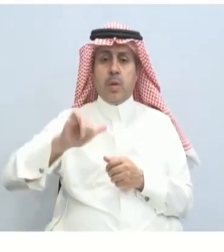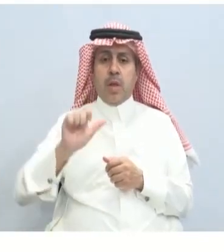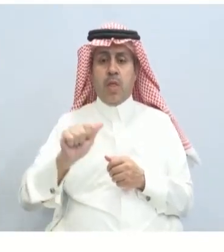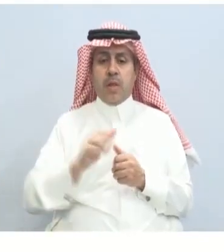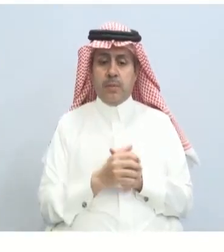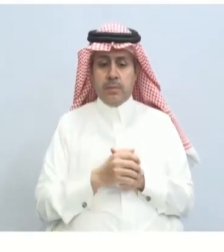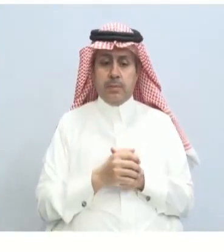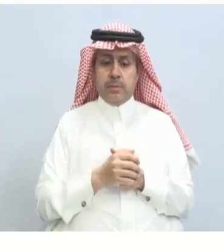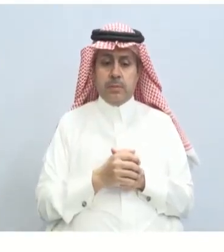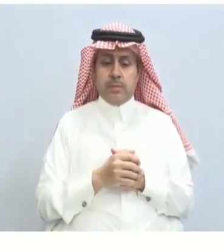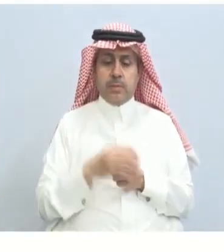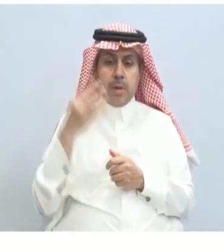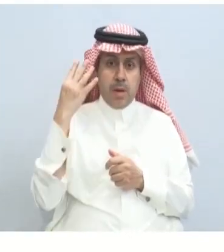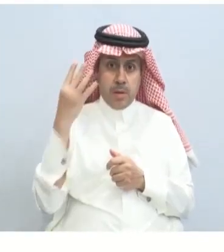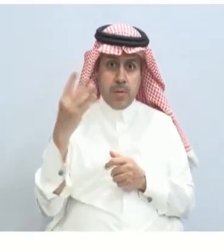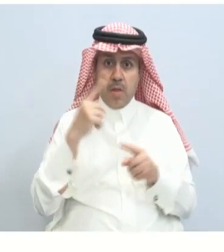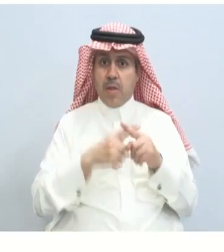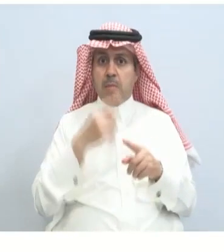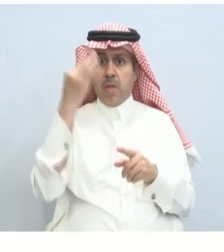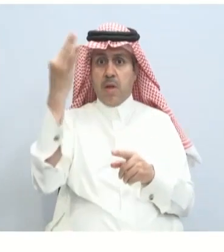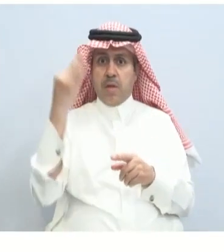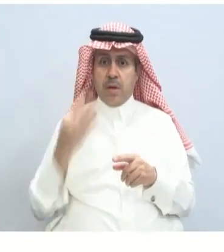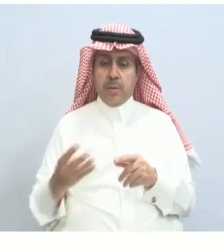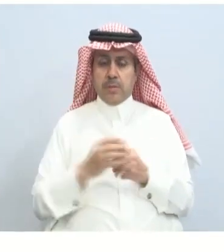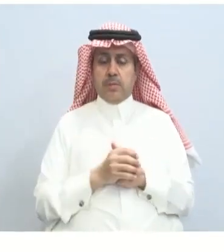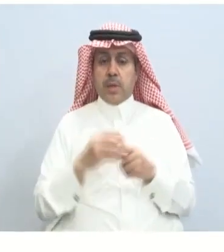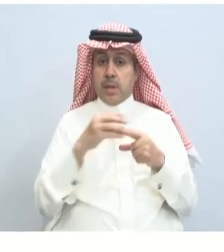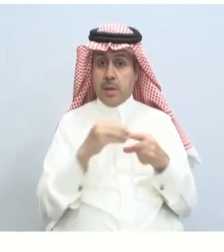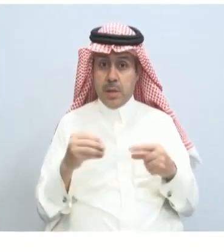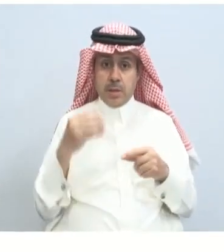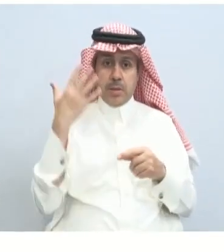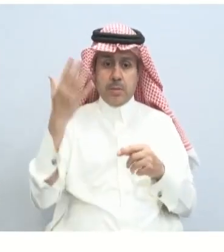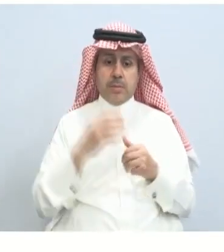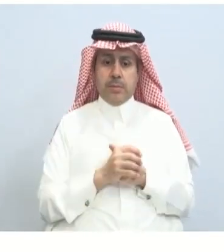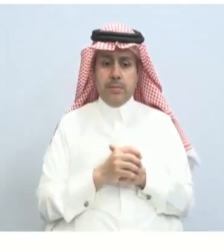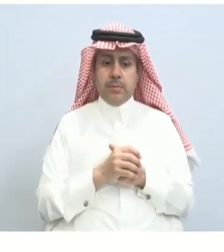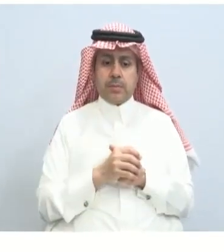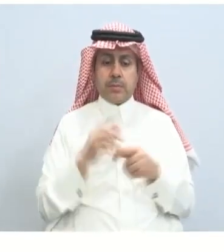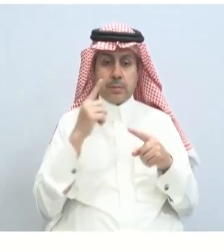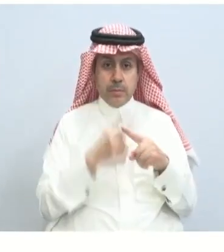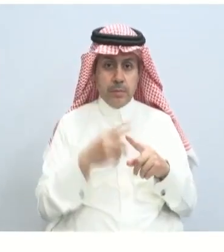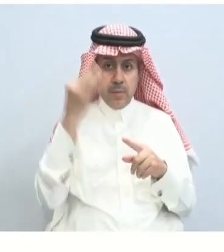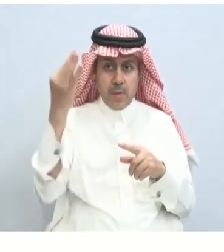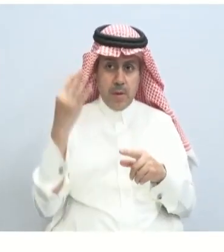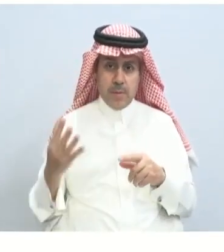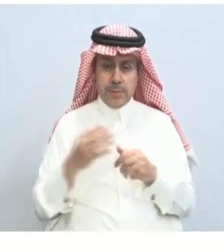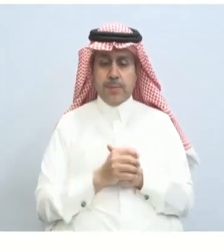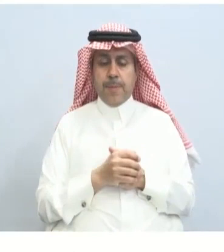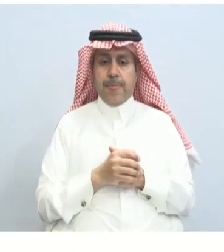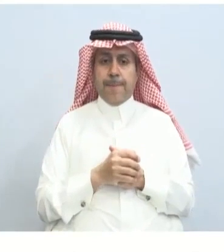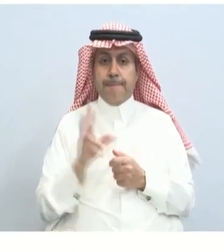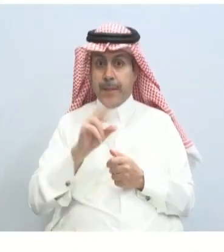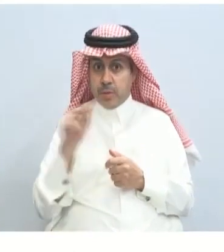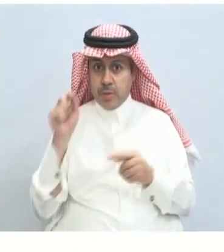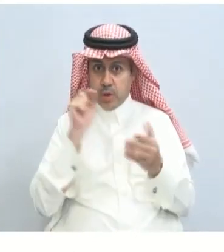اع الكل تربيع بجرب ال ارباع ناقص 5 في 3 4 ناقص 6 هل تساوي الصفر